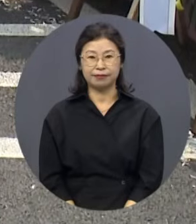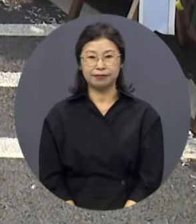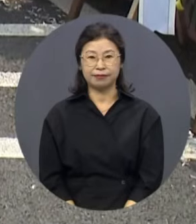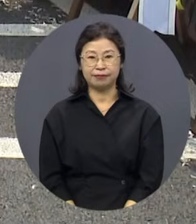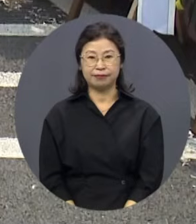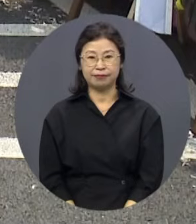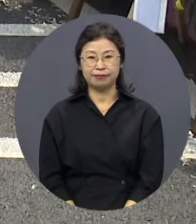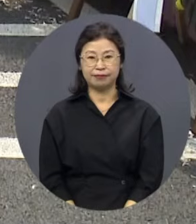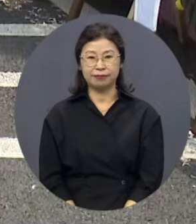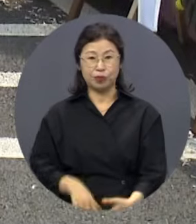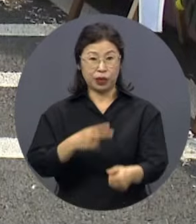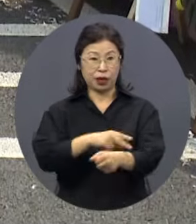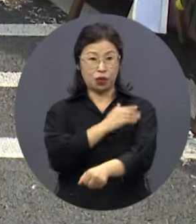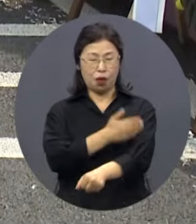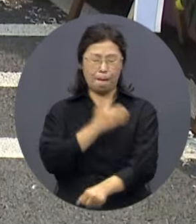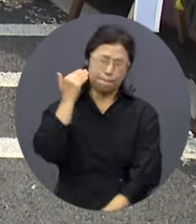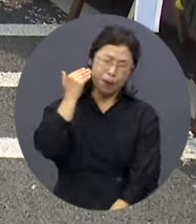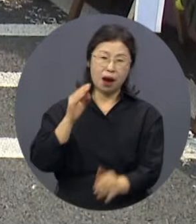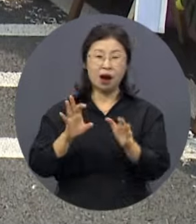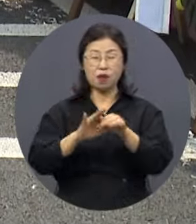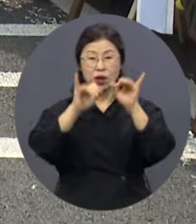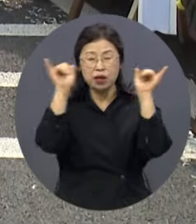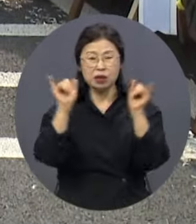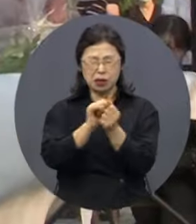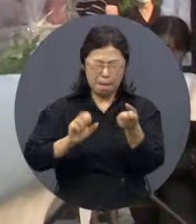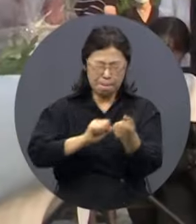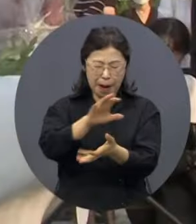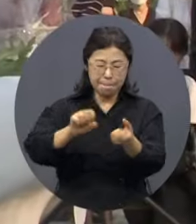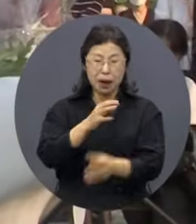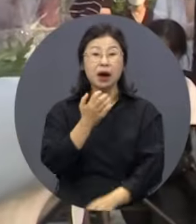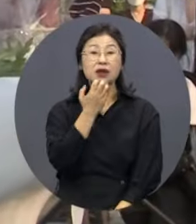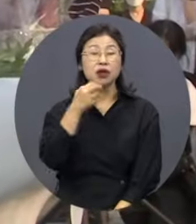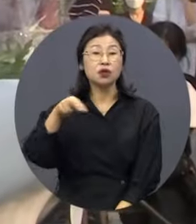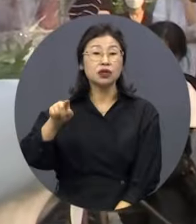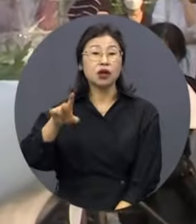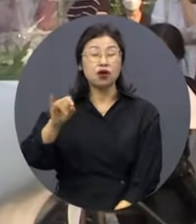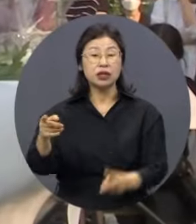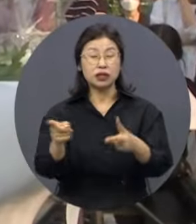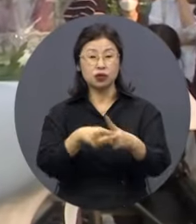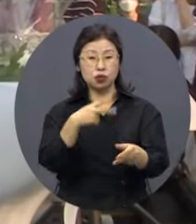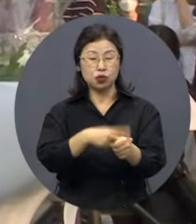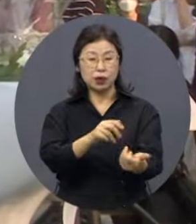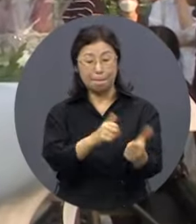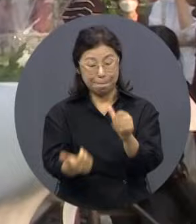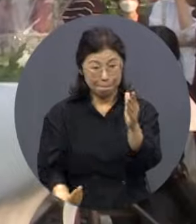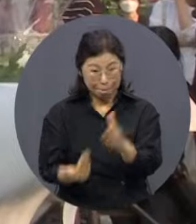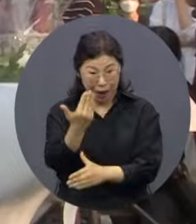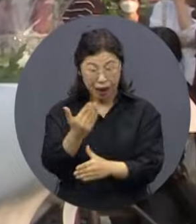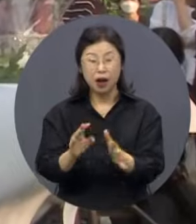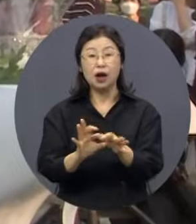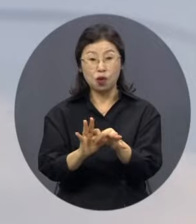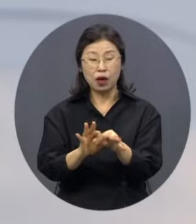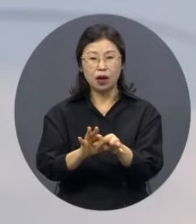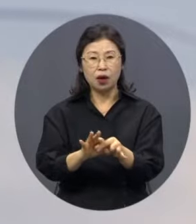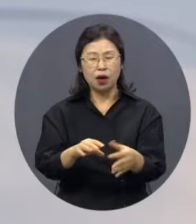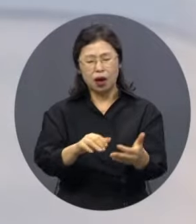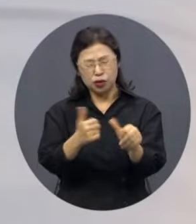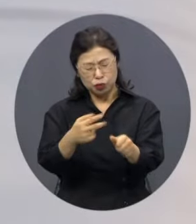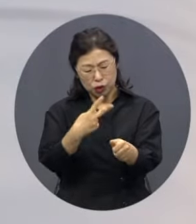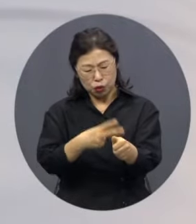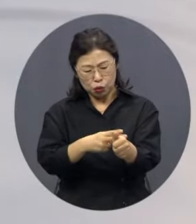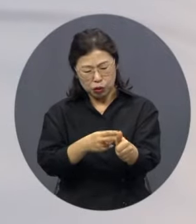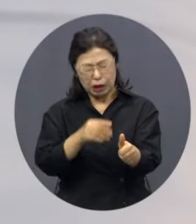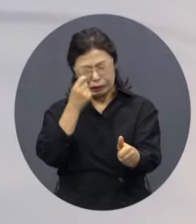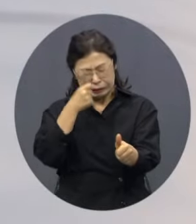기자입니다 교권 치매에 대한 사회적 공분을 불러온 서울 서초 교사 사망사건 숨진 교사를 애도하고 교